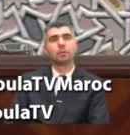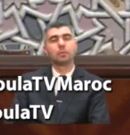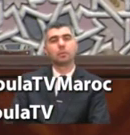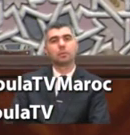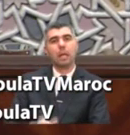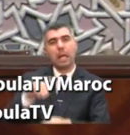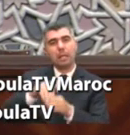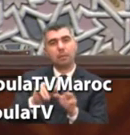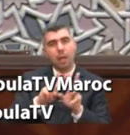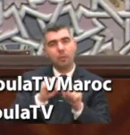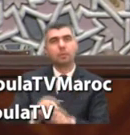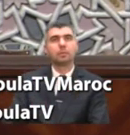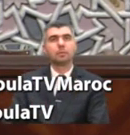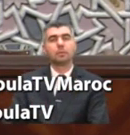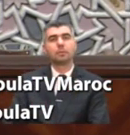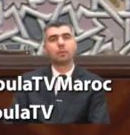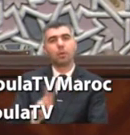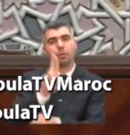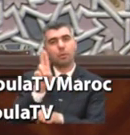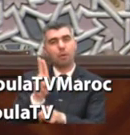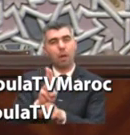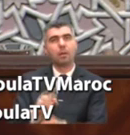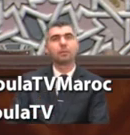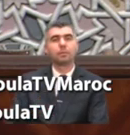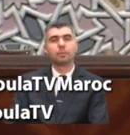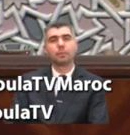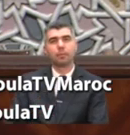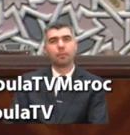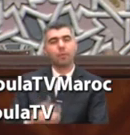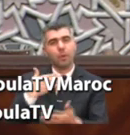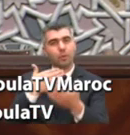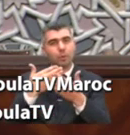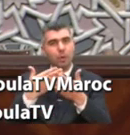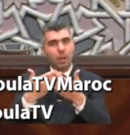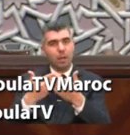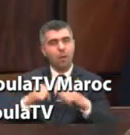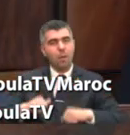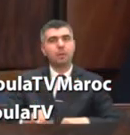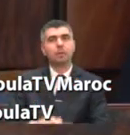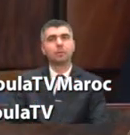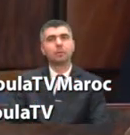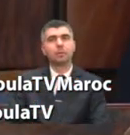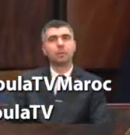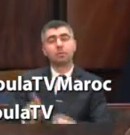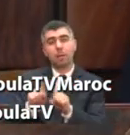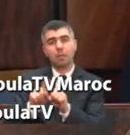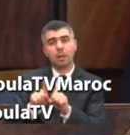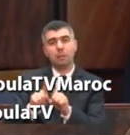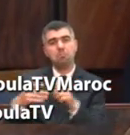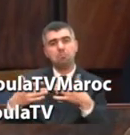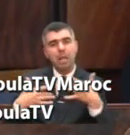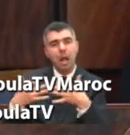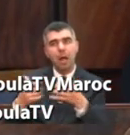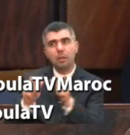الدستوري. ليتفضل أحد واضعي السؤال، تفضل سيدنا. شكرا سيد الوزير. يعيش الفنان المغربي